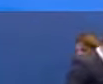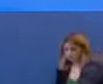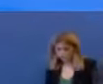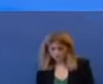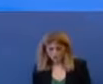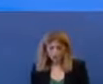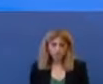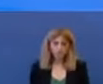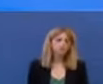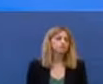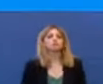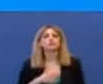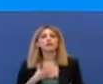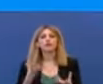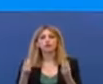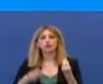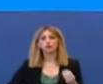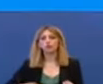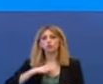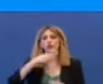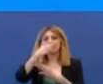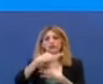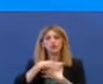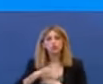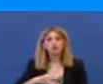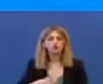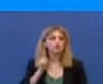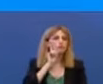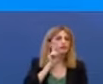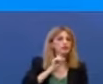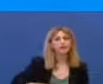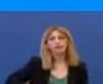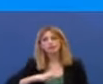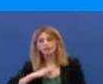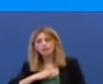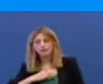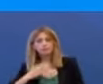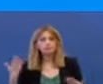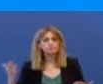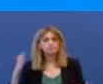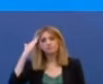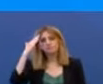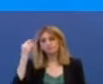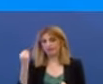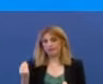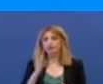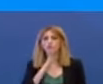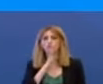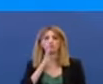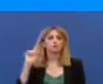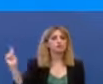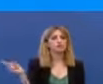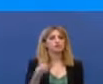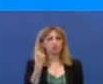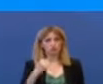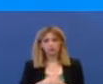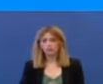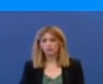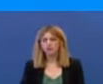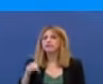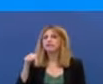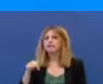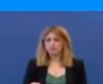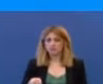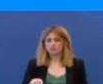Ευχαριστώ πολύ κύριε εκπρόσωπε, κυρίες και κύριοι, καλό μεσημέρι. Σήμερα, όπως προείπε ο